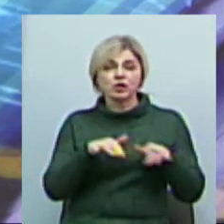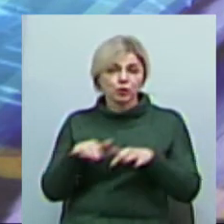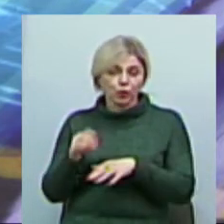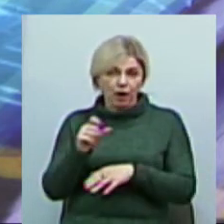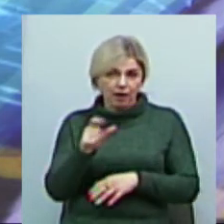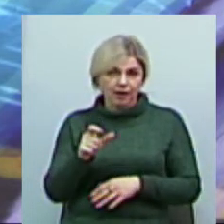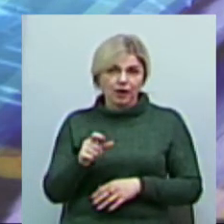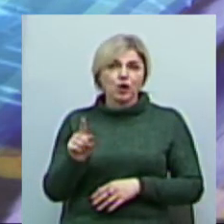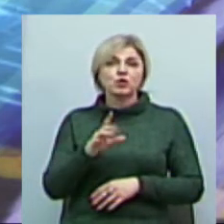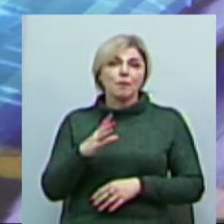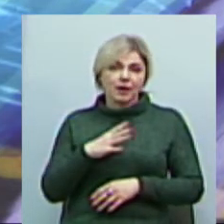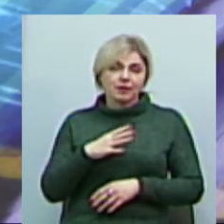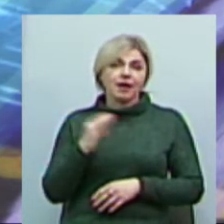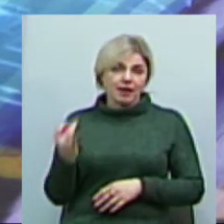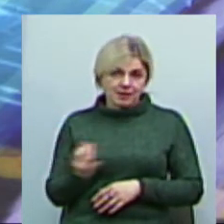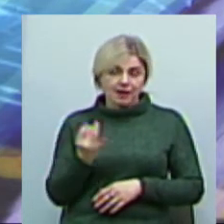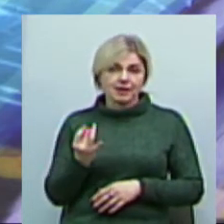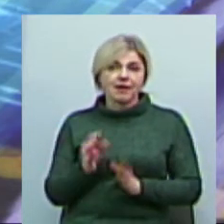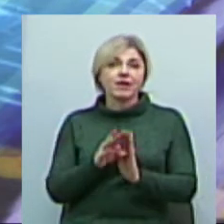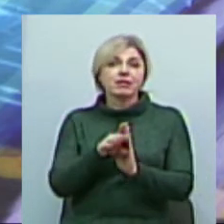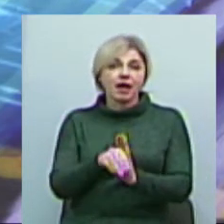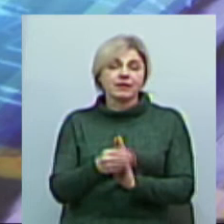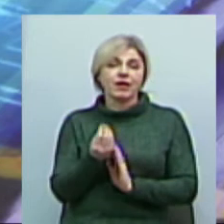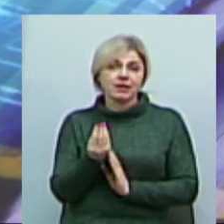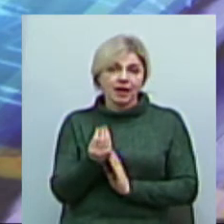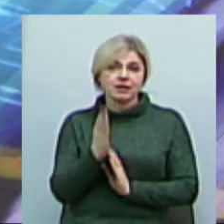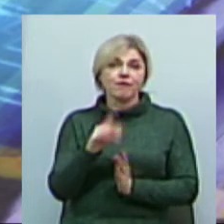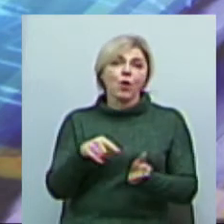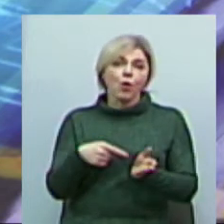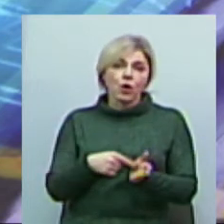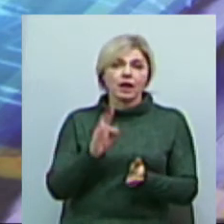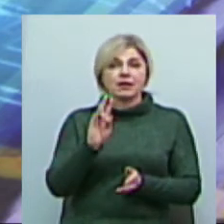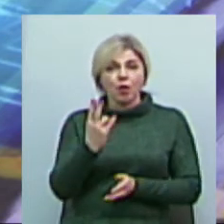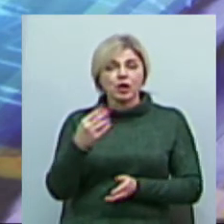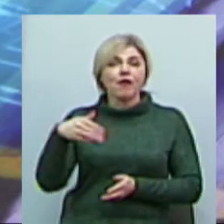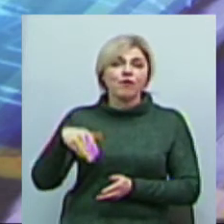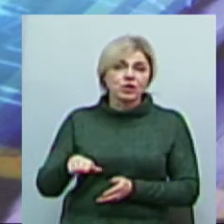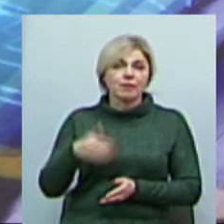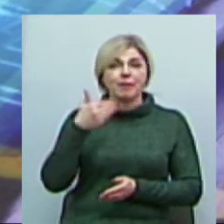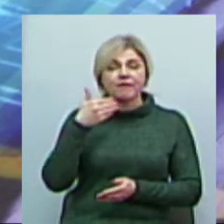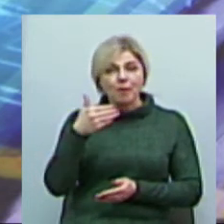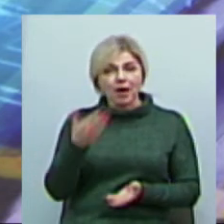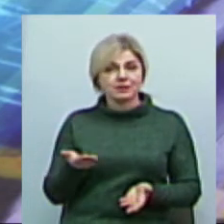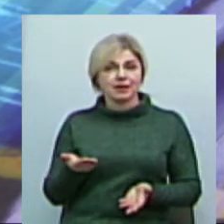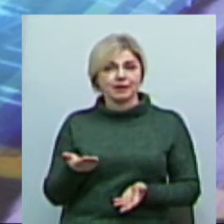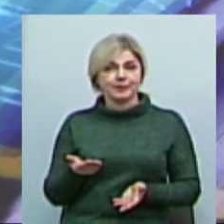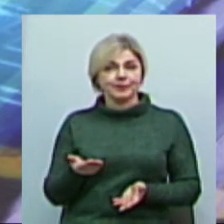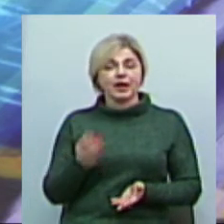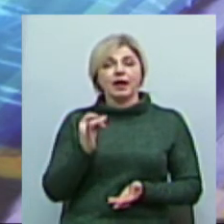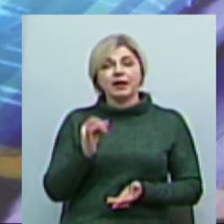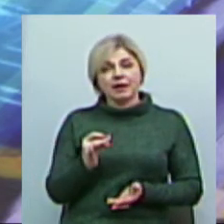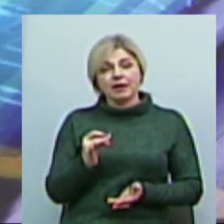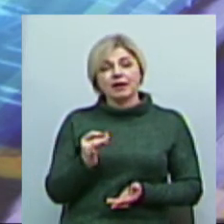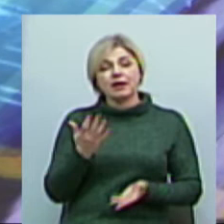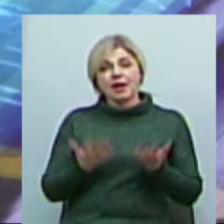было интересно вкладывать деньги и в город Николаеве, и в Вознесенске, и в Первомайске. И по большому